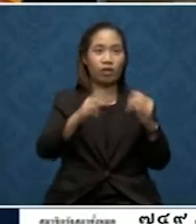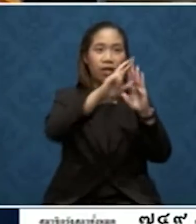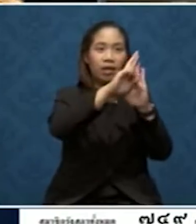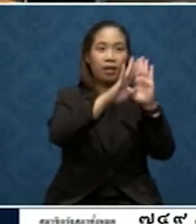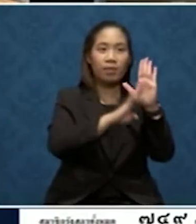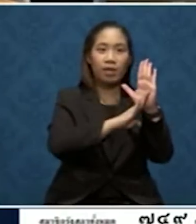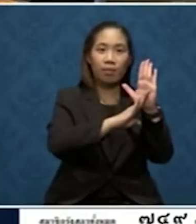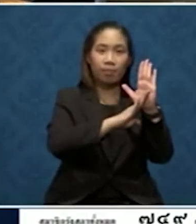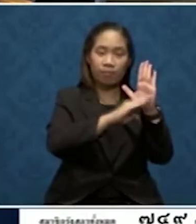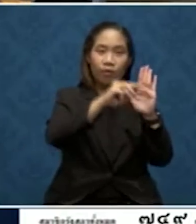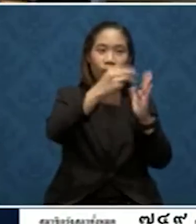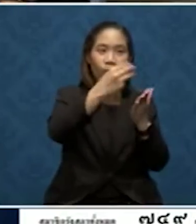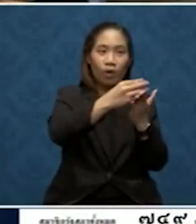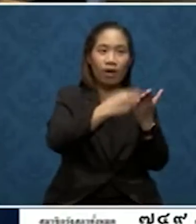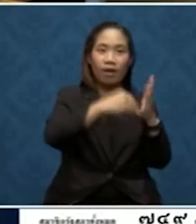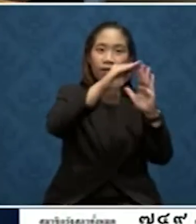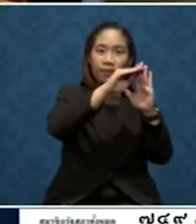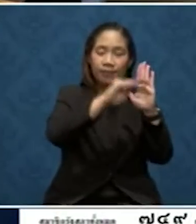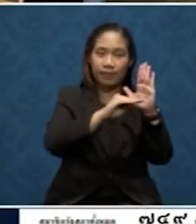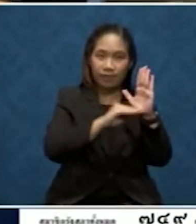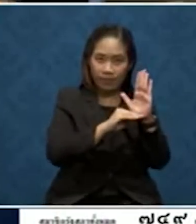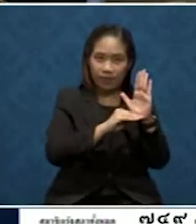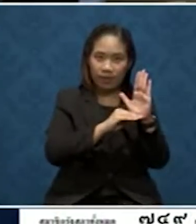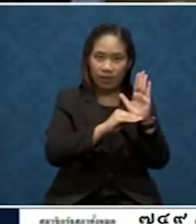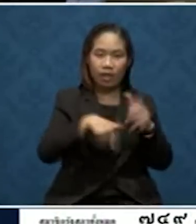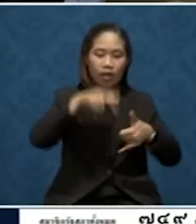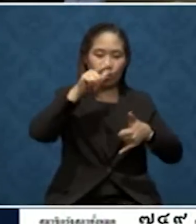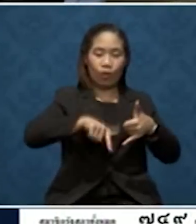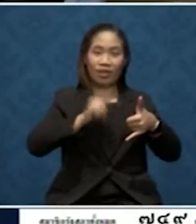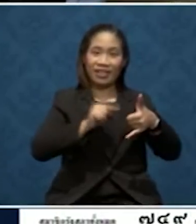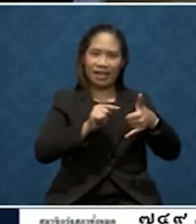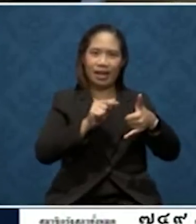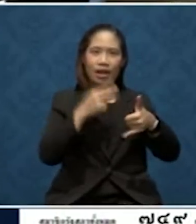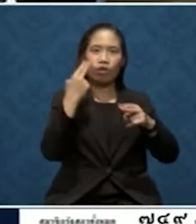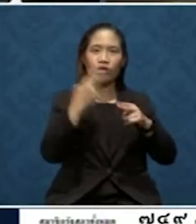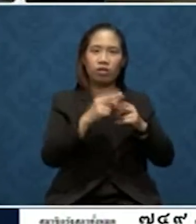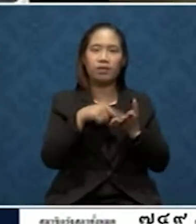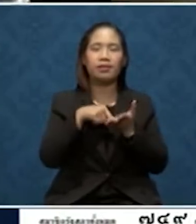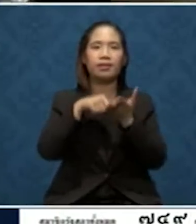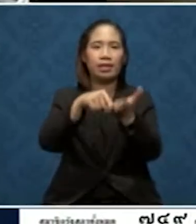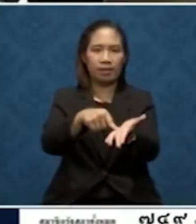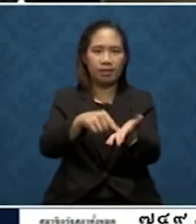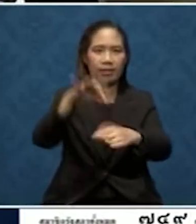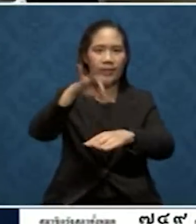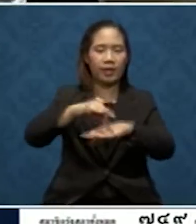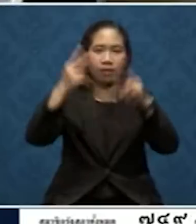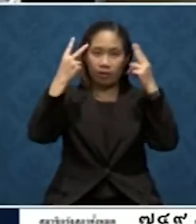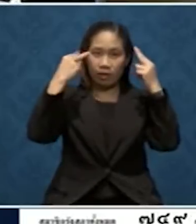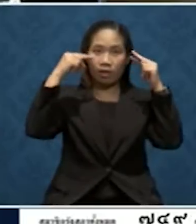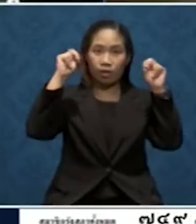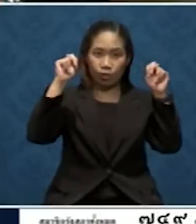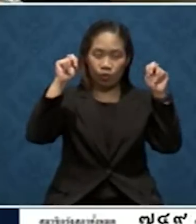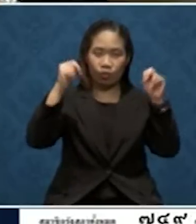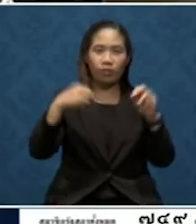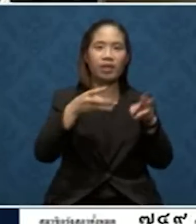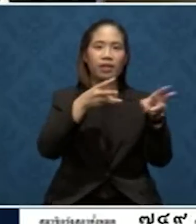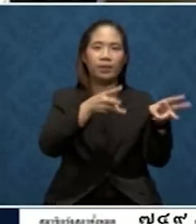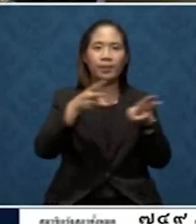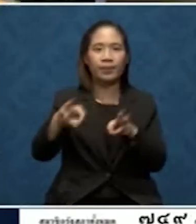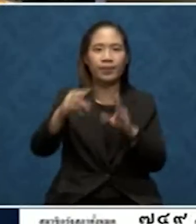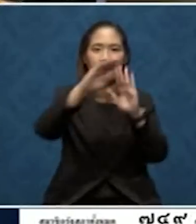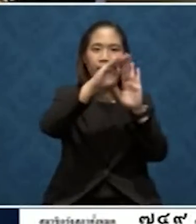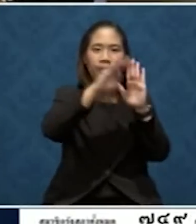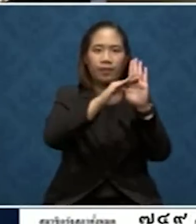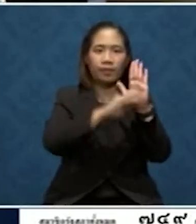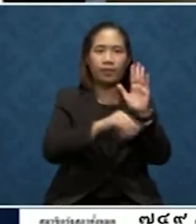ะคือการเสนอบุคคลเข้าเป็ผู้ดำลงตำแ่งเป็ายกรัฐมนตรีซึ่งเป็นขนตอนตามมาตร